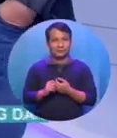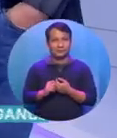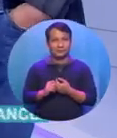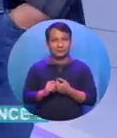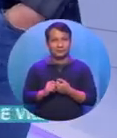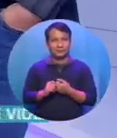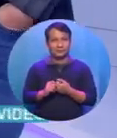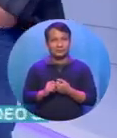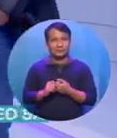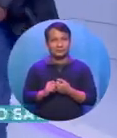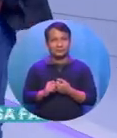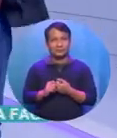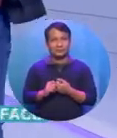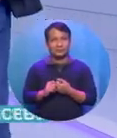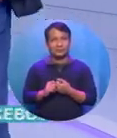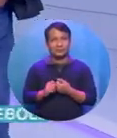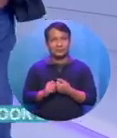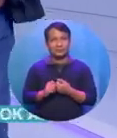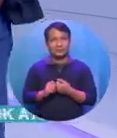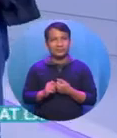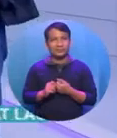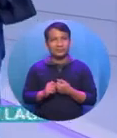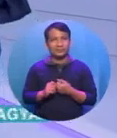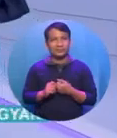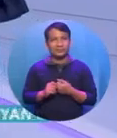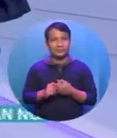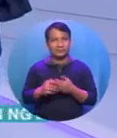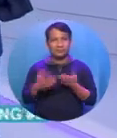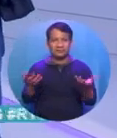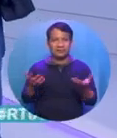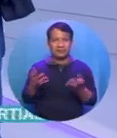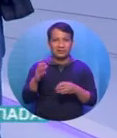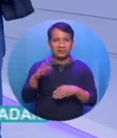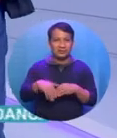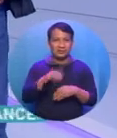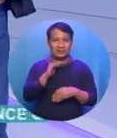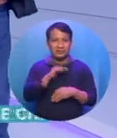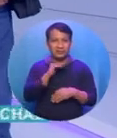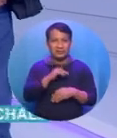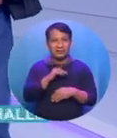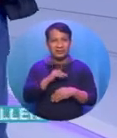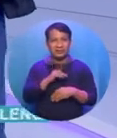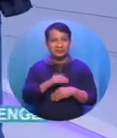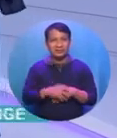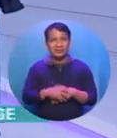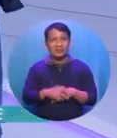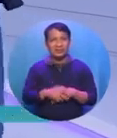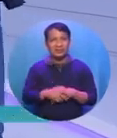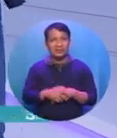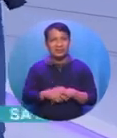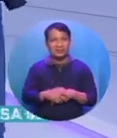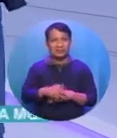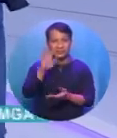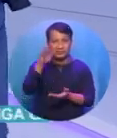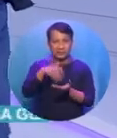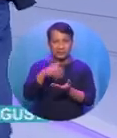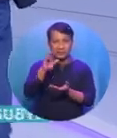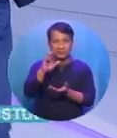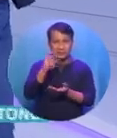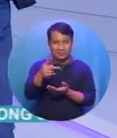Uy! Up. Oh, sige. Wala na, si Ma'am Chan. Napagod na, napapagod sa 5,000. Sige, meron ka ng